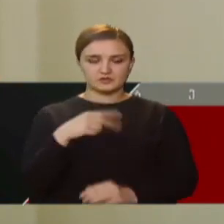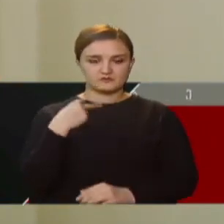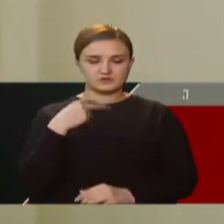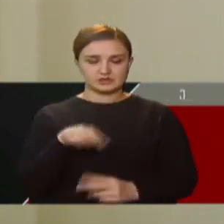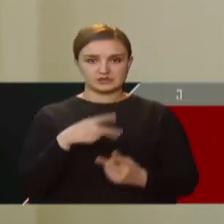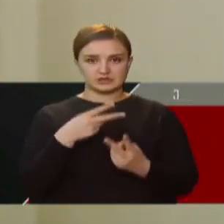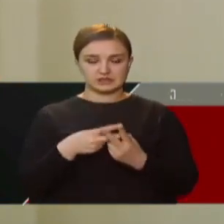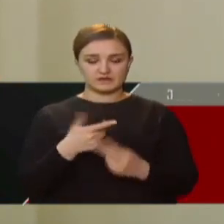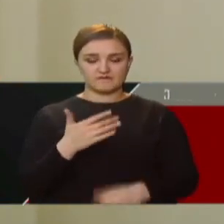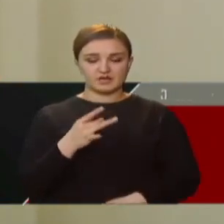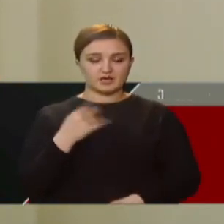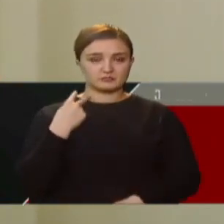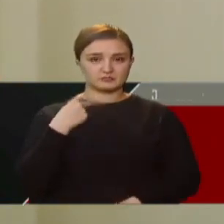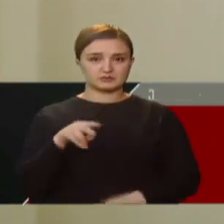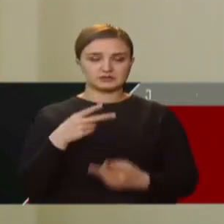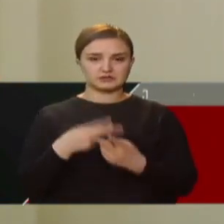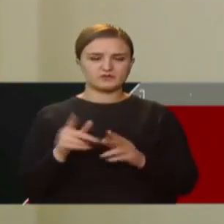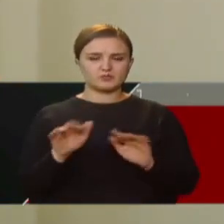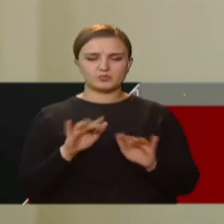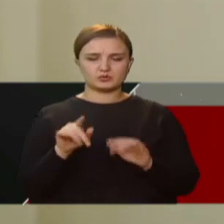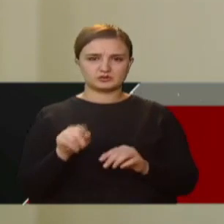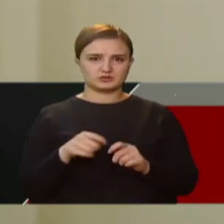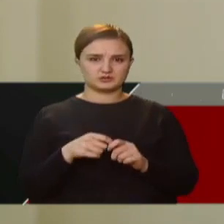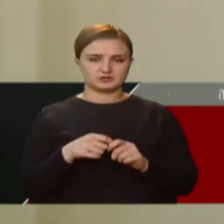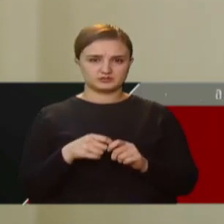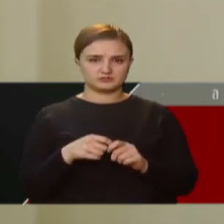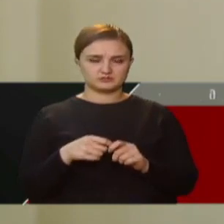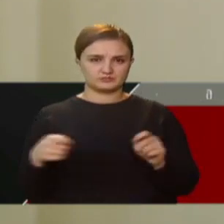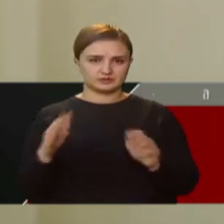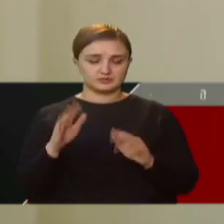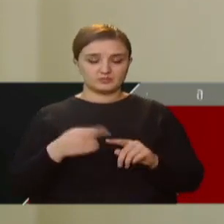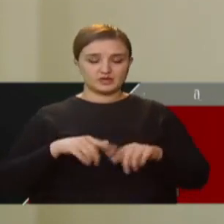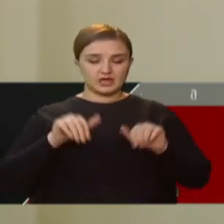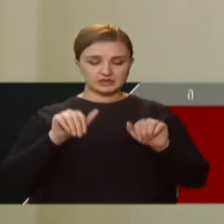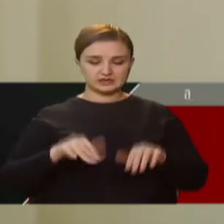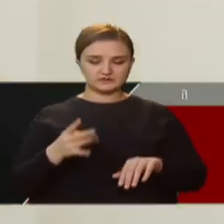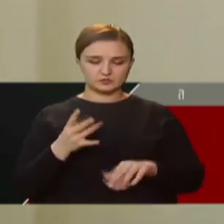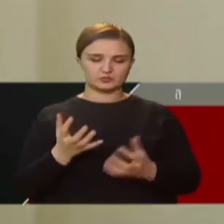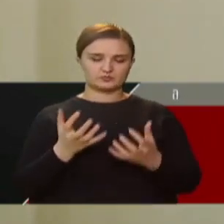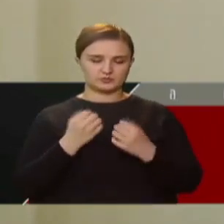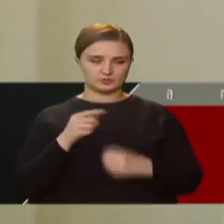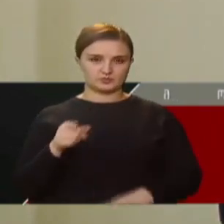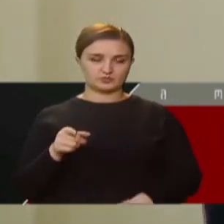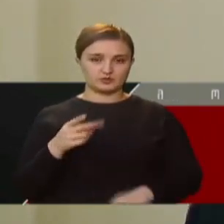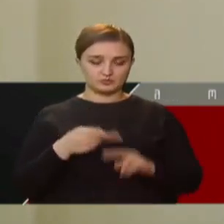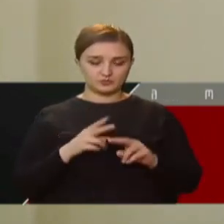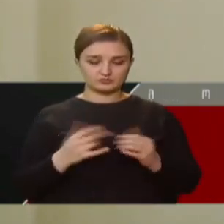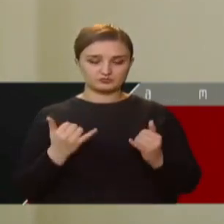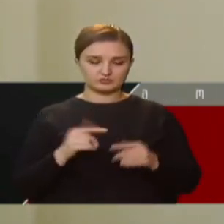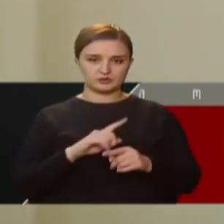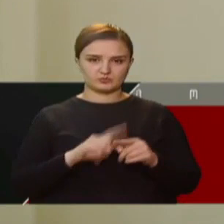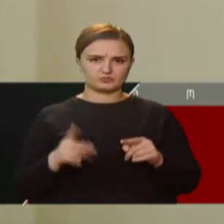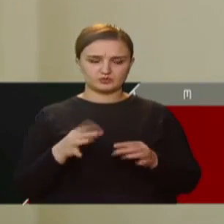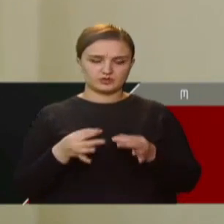გენეკა ვარამია ციხეში, ეს პროცესი ვერ დაიძრება. Ამიტომ გადაწყვეტილება მიღება მოუწევს პრეზიდენტს. Ამიტომ დაუყოვნებლივ